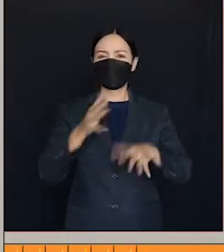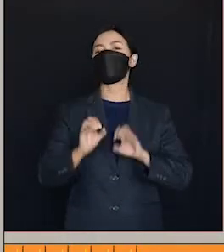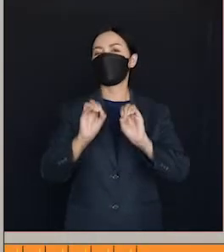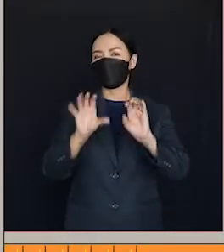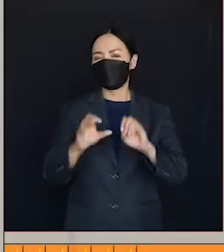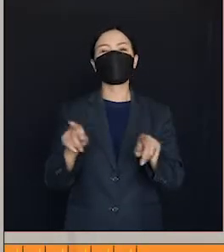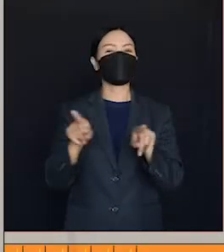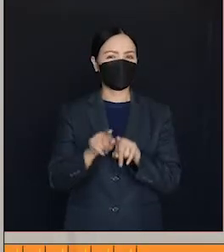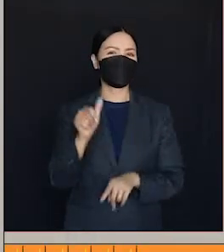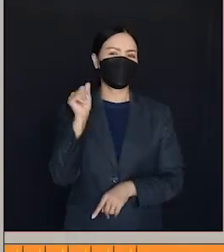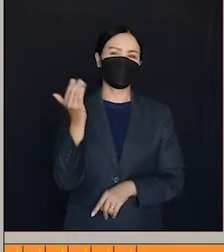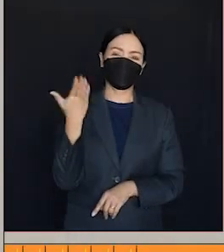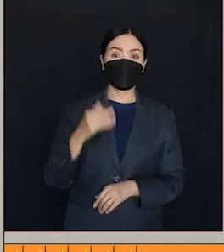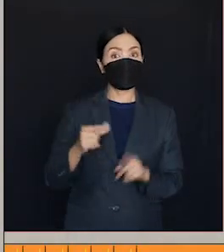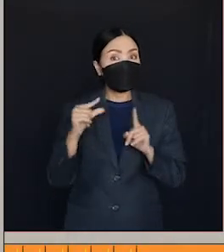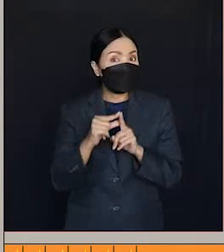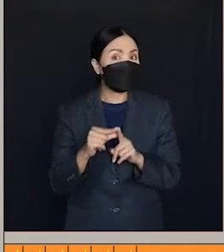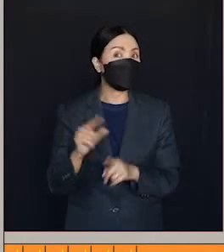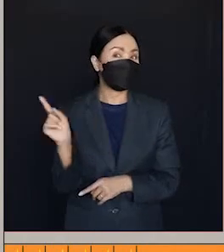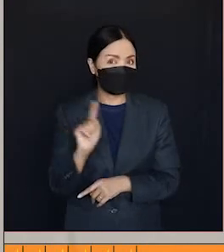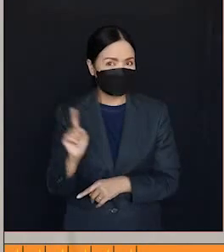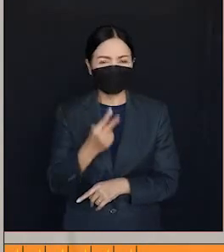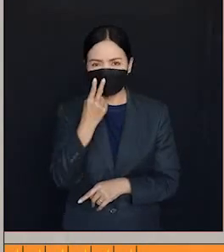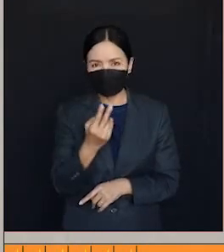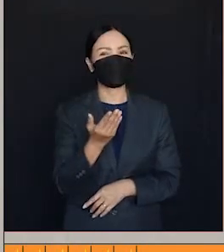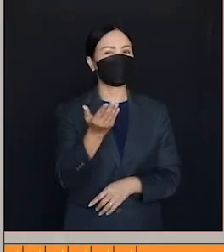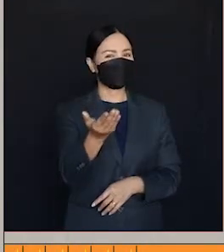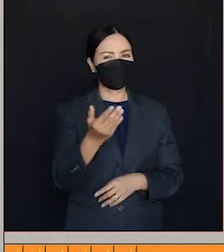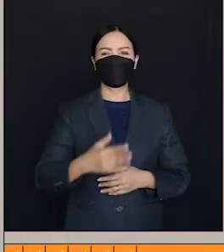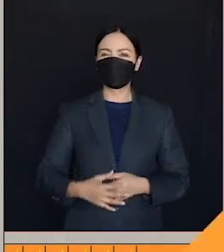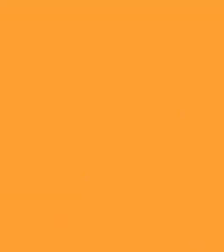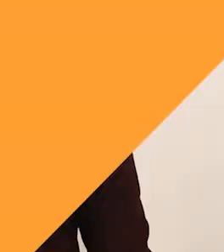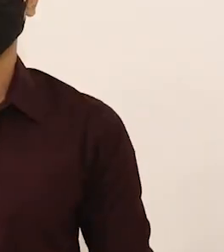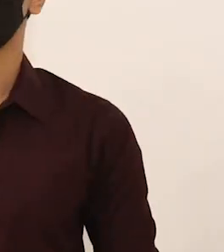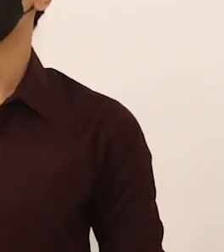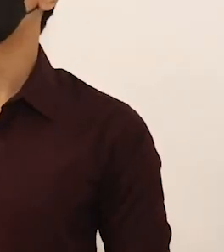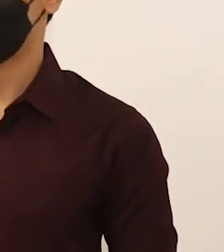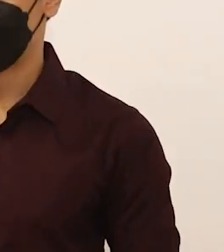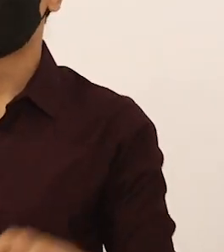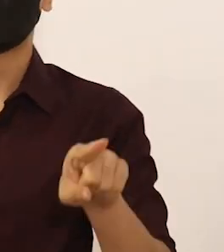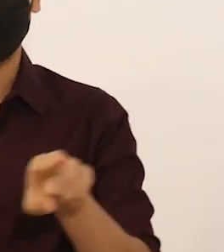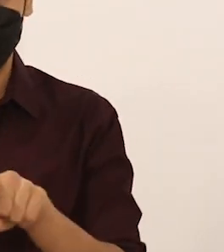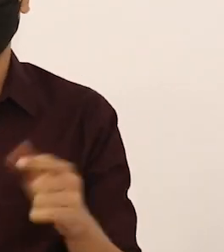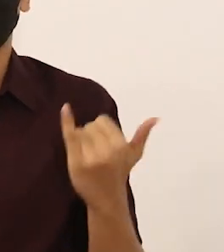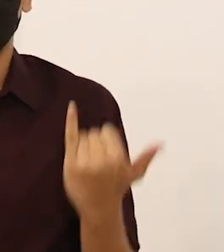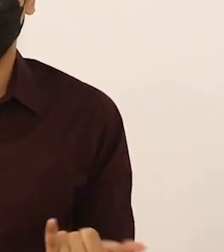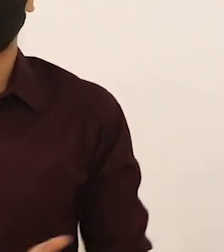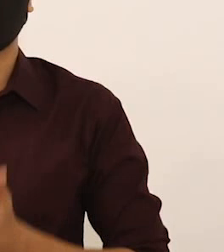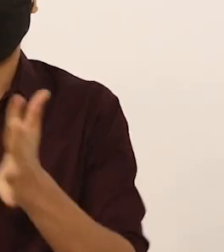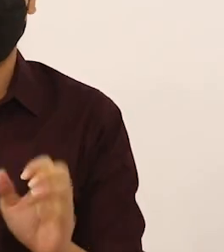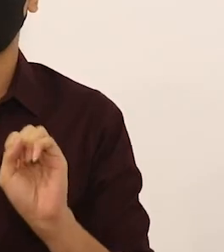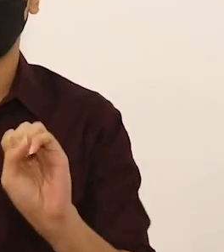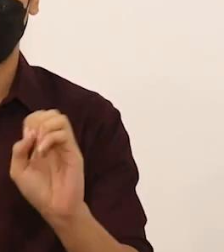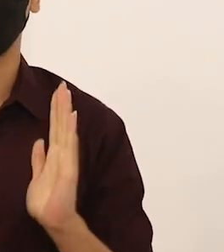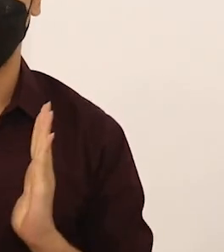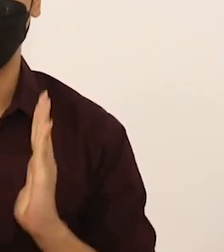ฝากคุณผู้ชมเหมือนเช่นเคยค่ะจะเป็นคำอะไรนั้นไปชมพร้อมๆกันเลยค่ะ เหมือนเช่นเคยครับวันนี้ผมก็มี